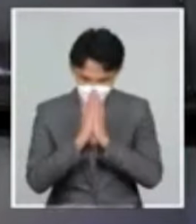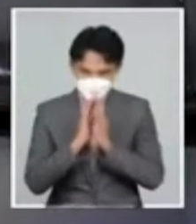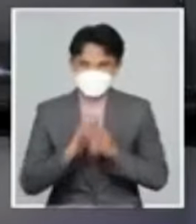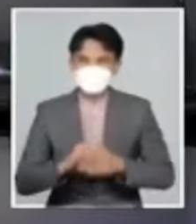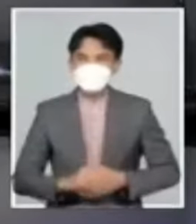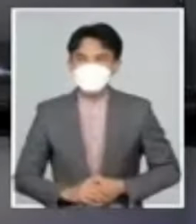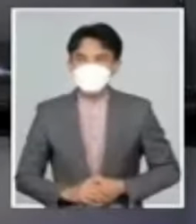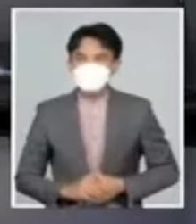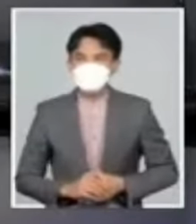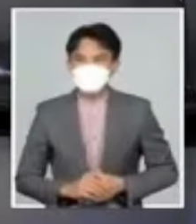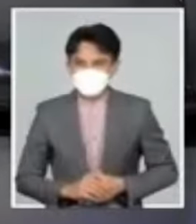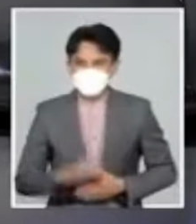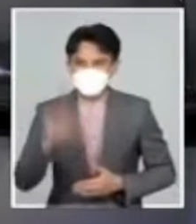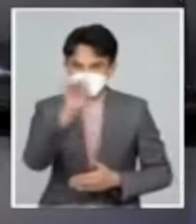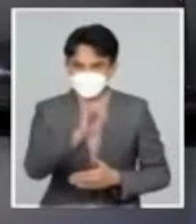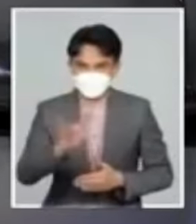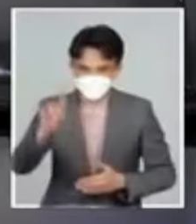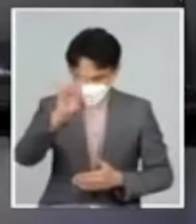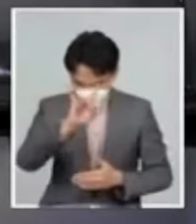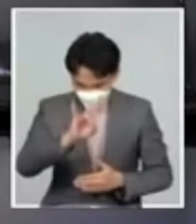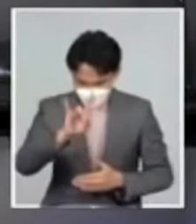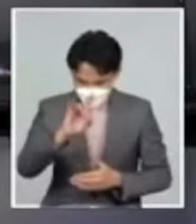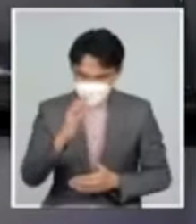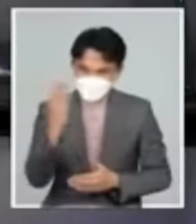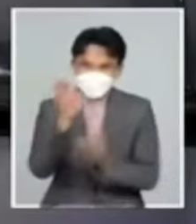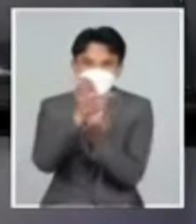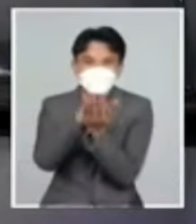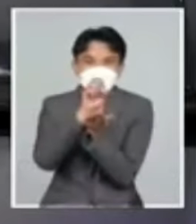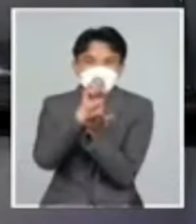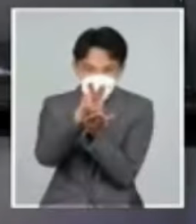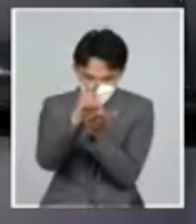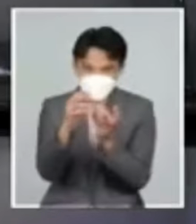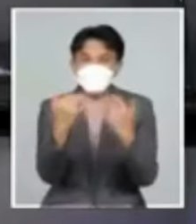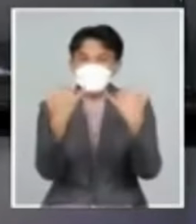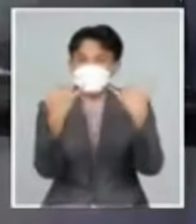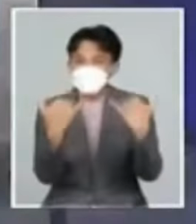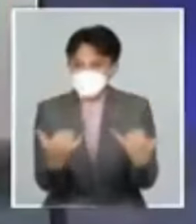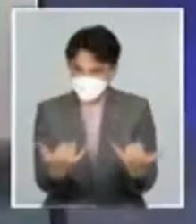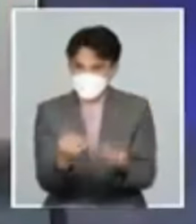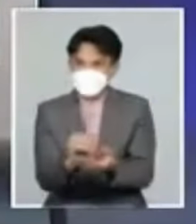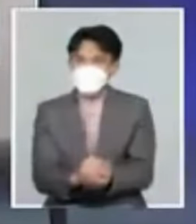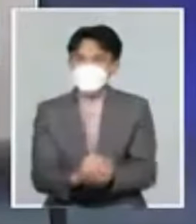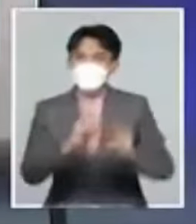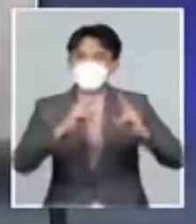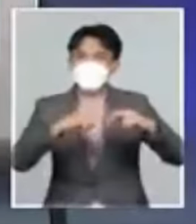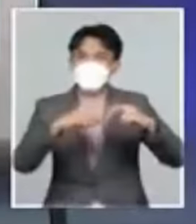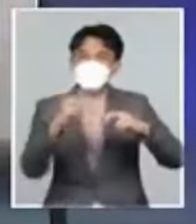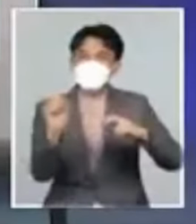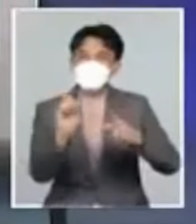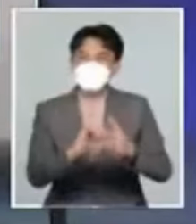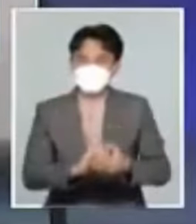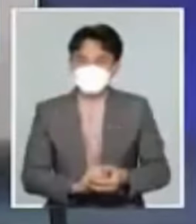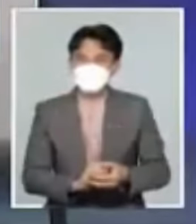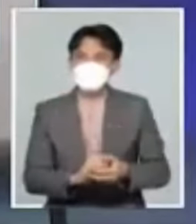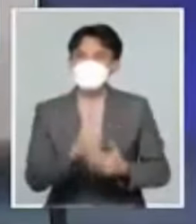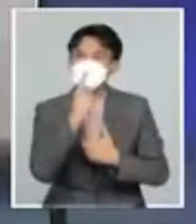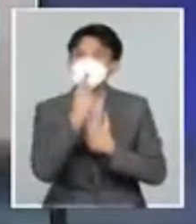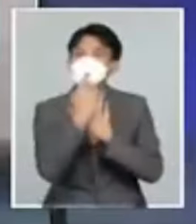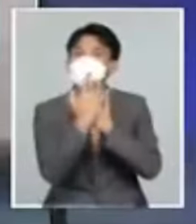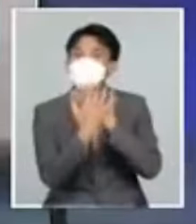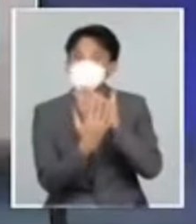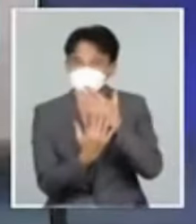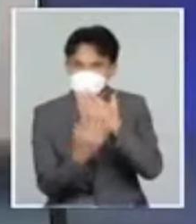สวัสดีค่ะสัตว์ป่าคุ้มครองอย่างตัวเงินตัวทองกลับมาถูกพูดถึงอีกครั้งนะคะหลังจากที่มีงานวิจัยค้นพบว่าเลือดของมันเนี่ย